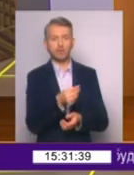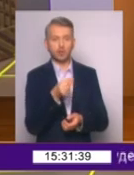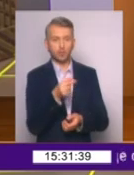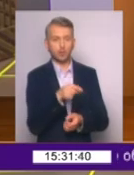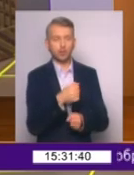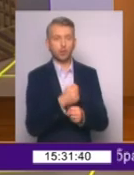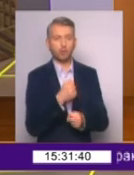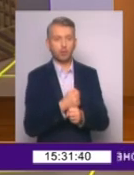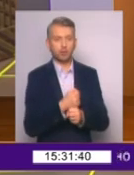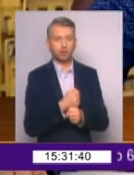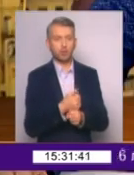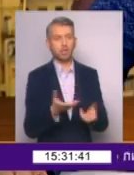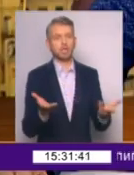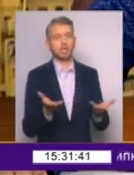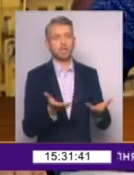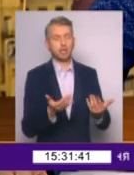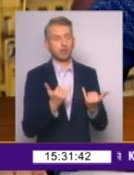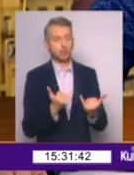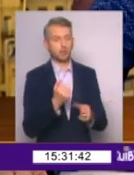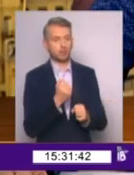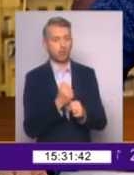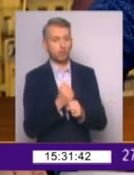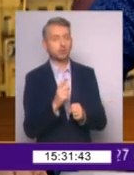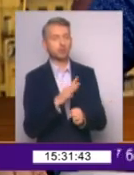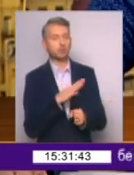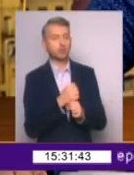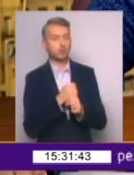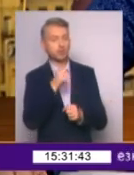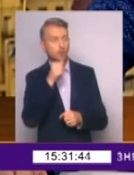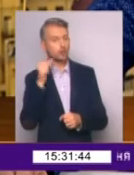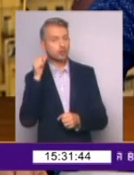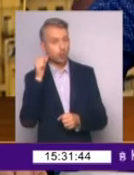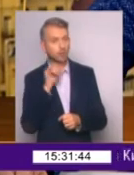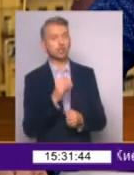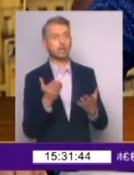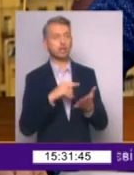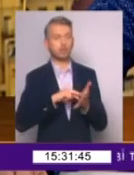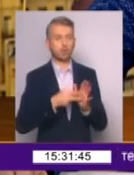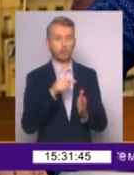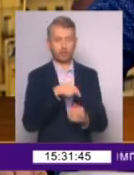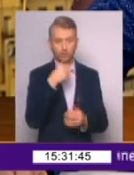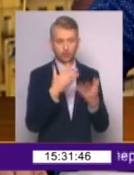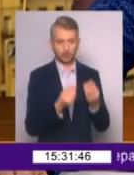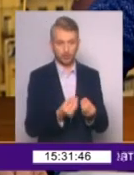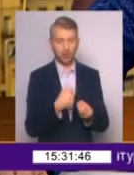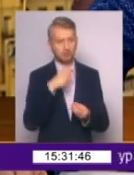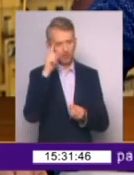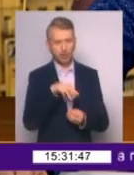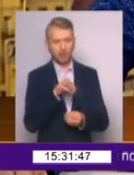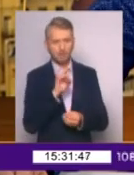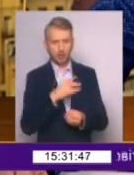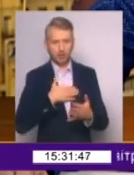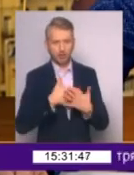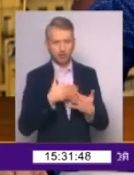роботи, які сьогодні робляться, які були зроблені в прошлому році і які заплановані на сьогоднішній день. Ми знаємо, що мер активно